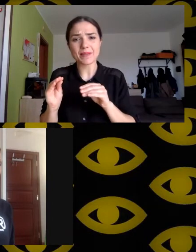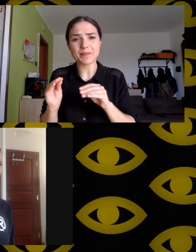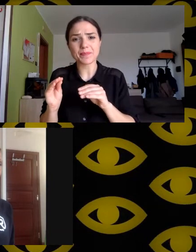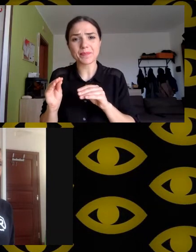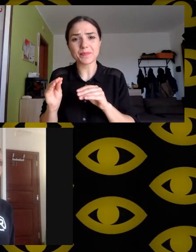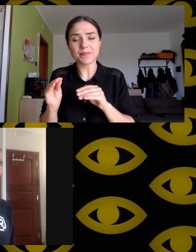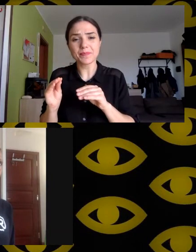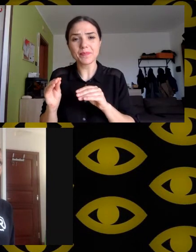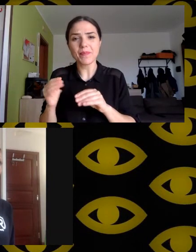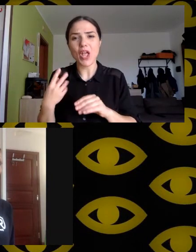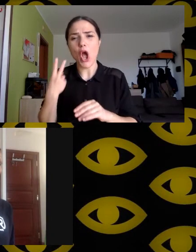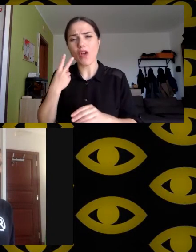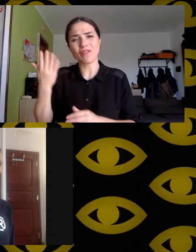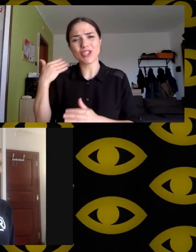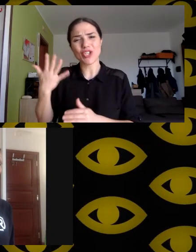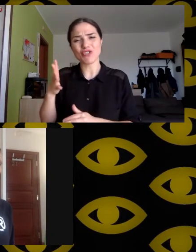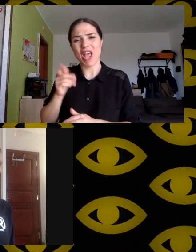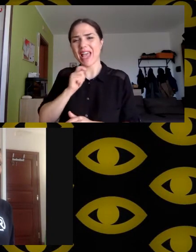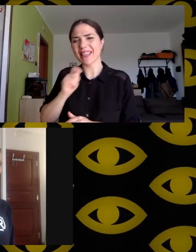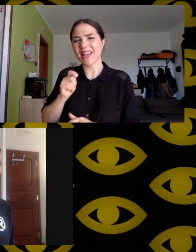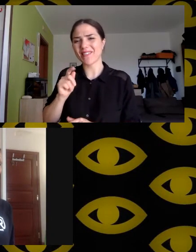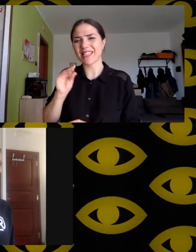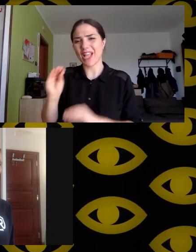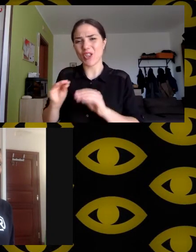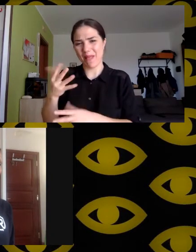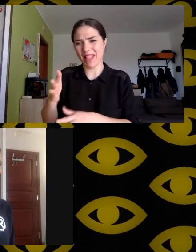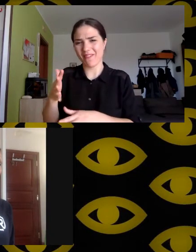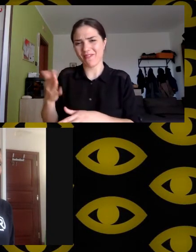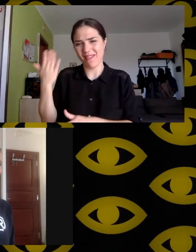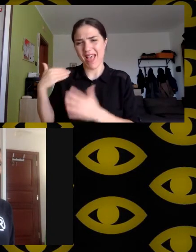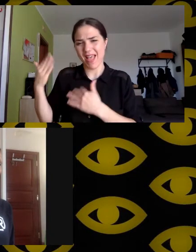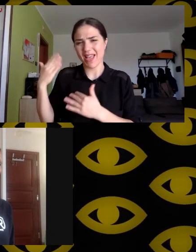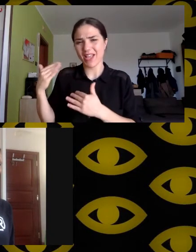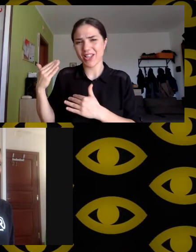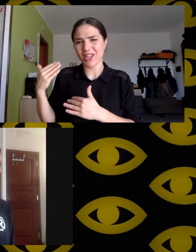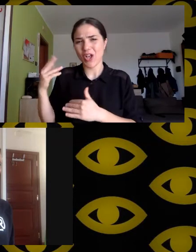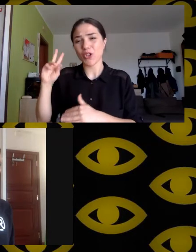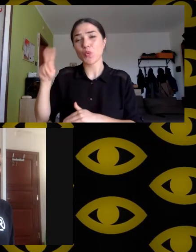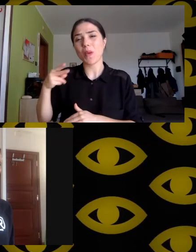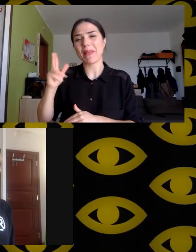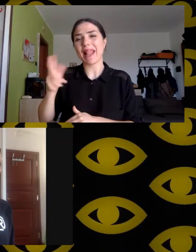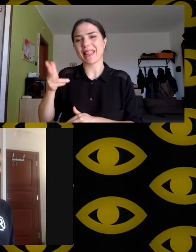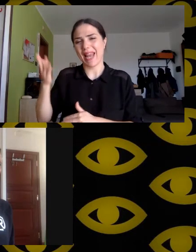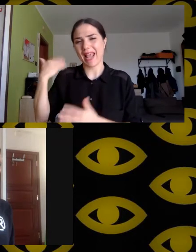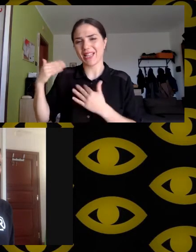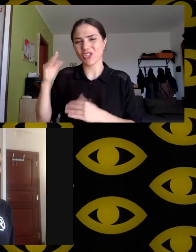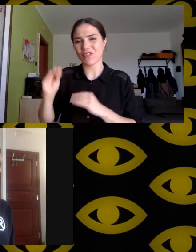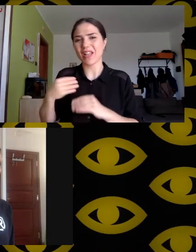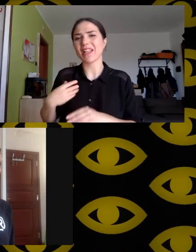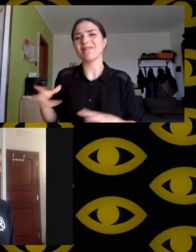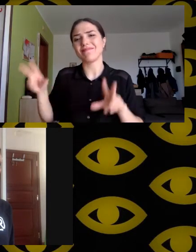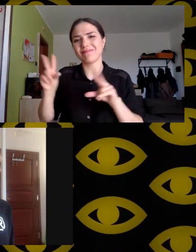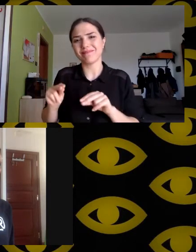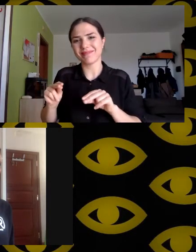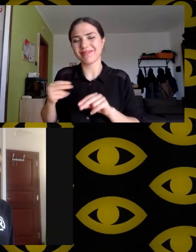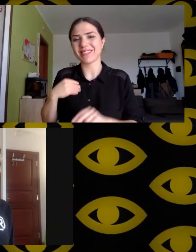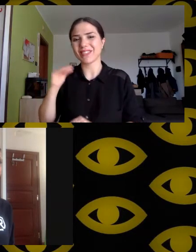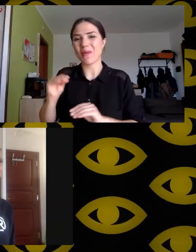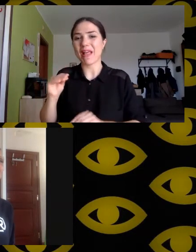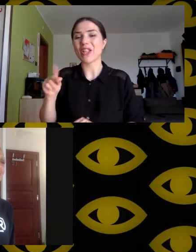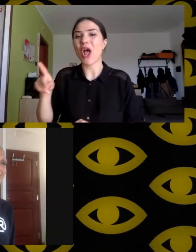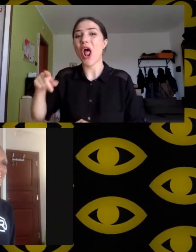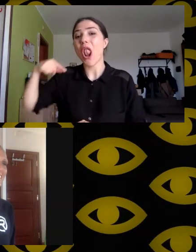l'hanno già fatta ma te la rifaccio, a distanza di diversi anni perché te l'hanno fatta ancora nel 2013. Londra o Sanremo?